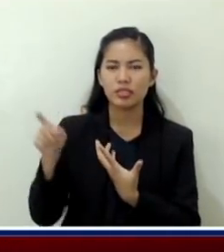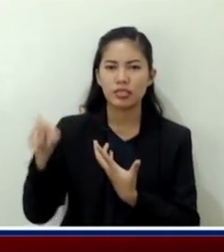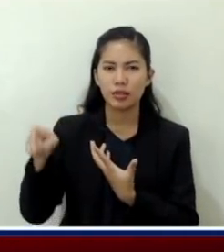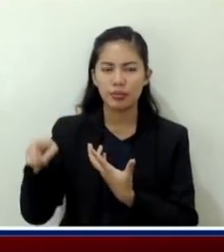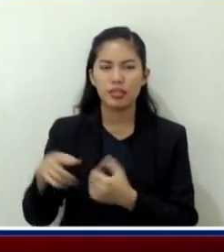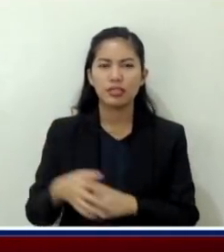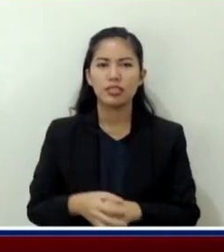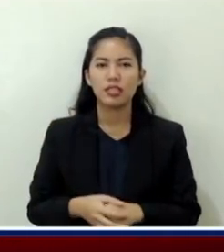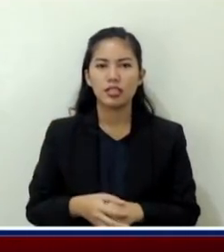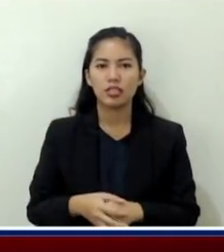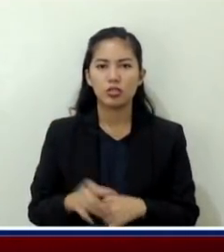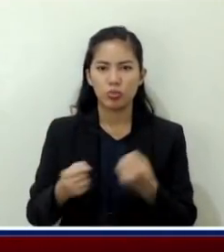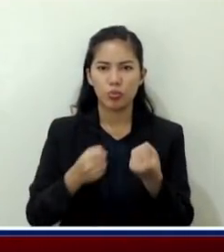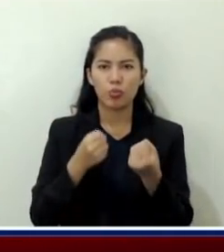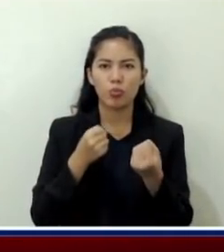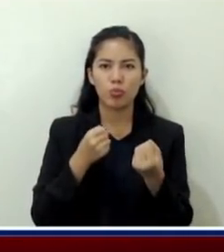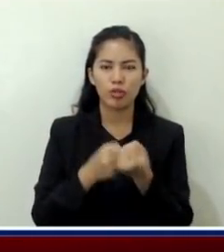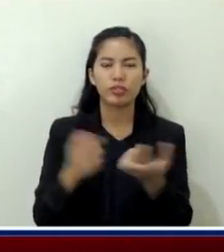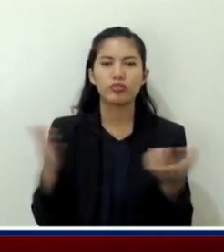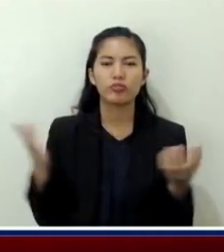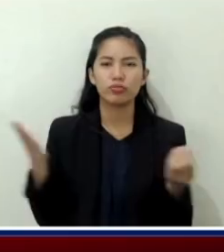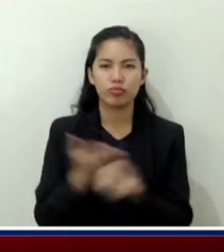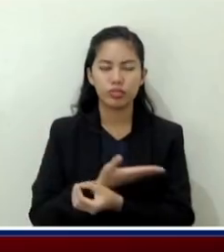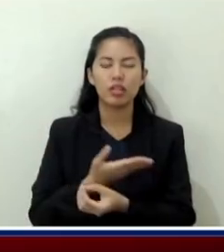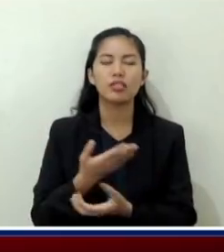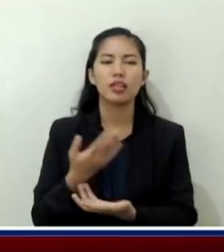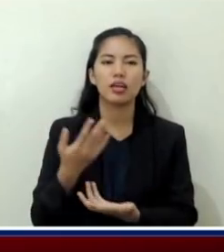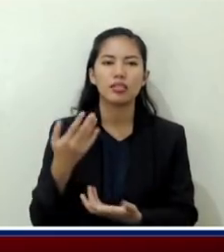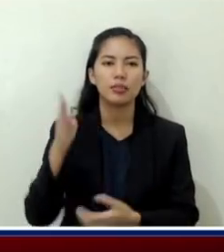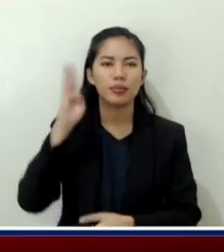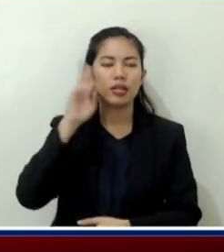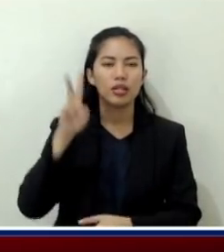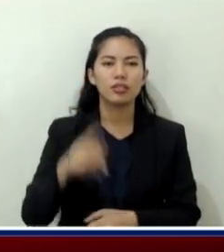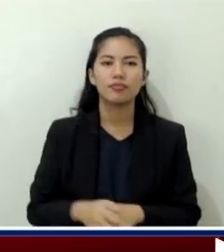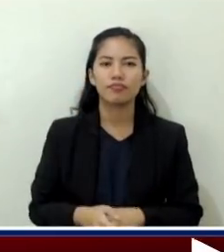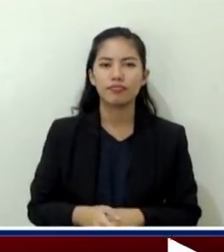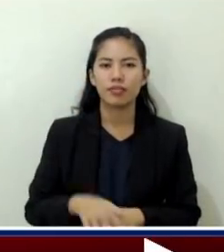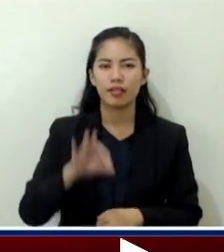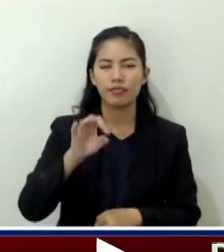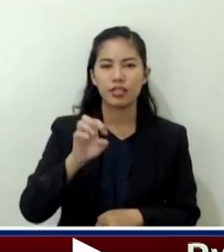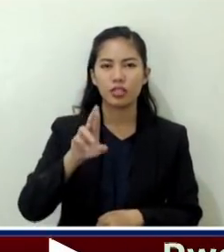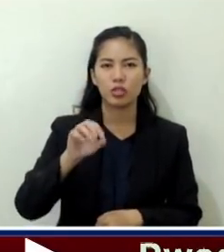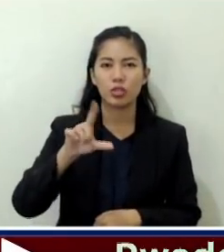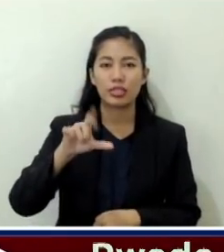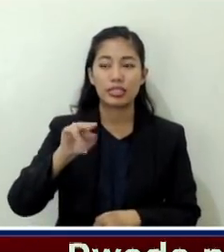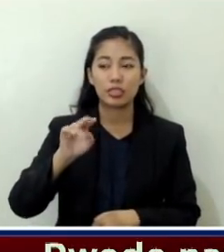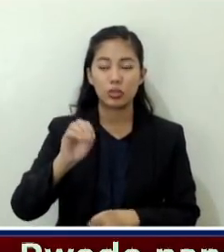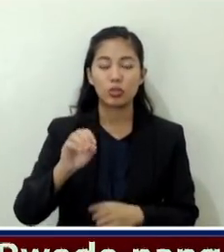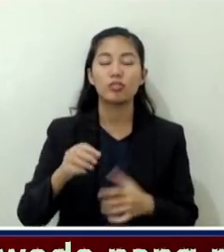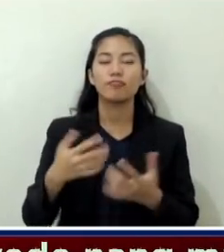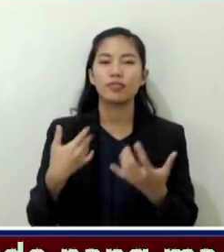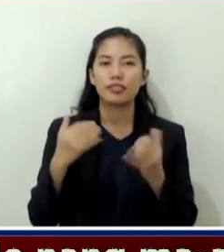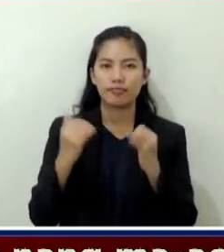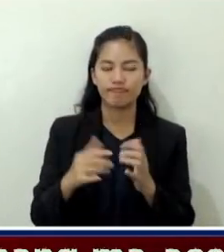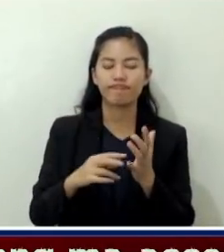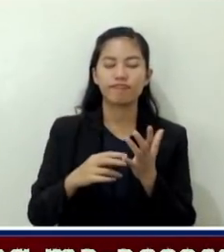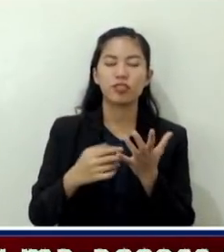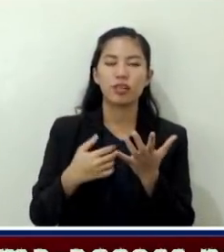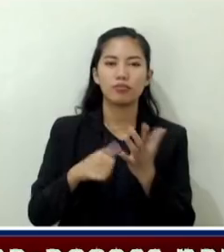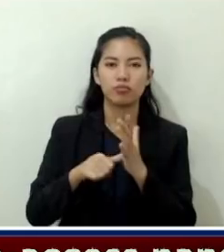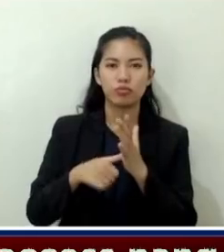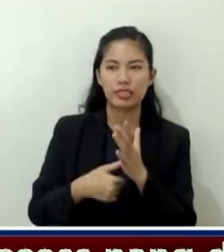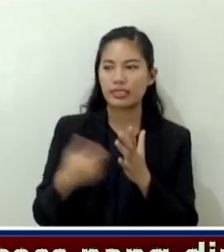na i-disqualify si Marcos. Nanindigan din si Ferulino na hindi pa delayed o naantala ang resolusyon ng